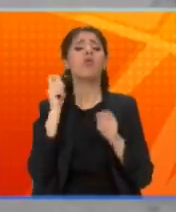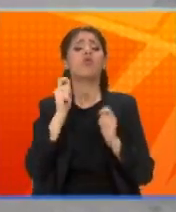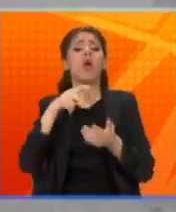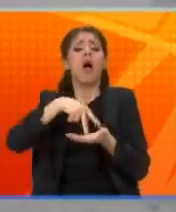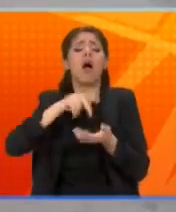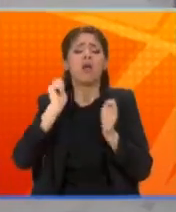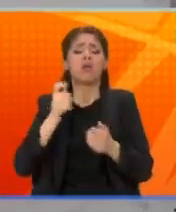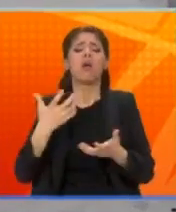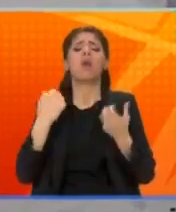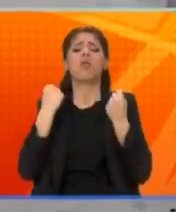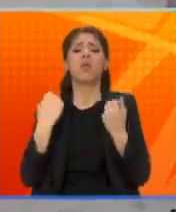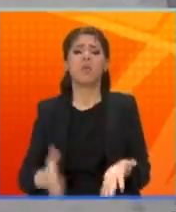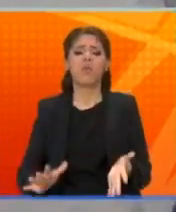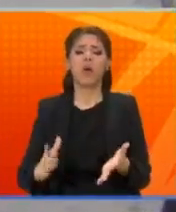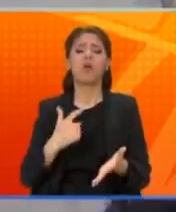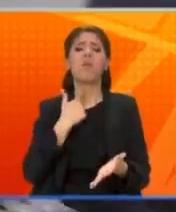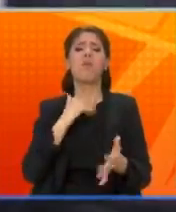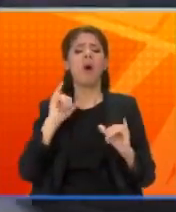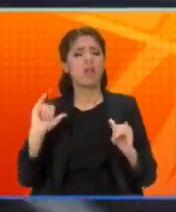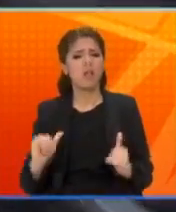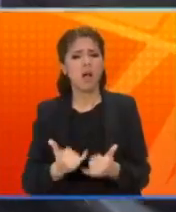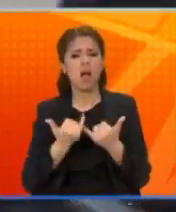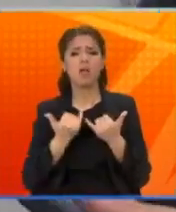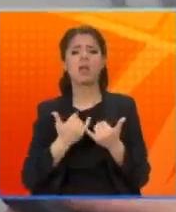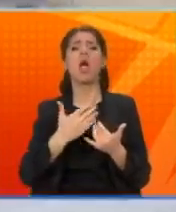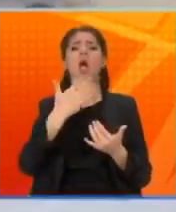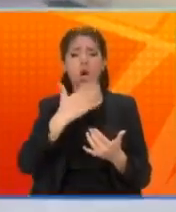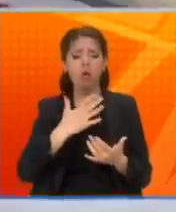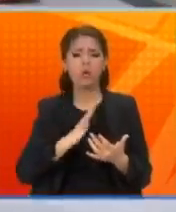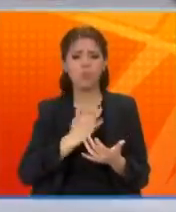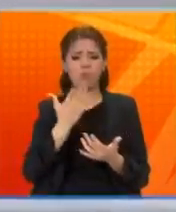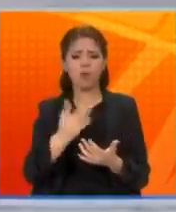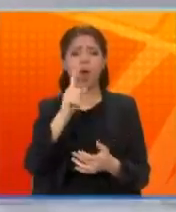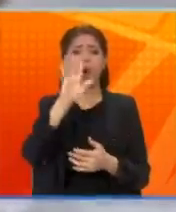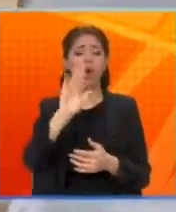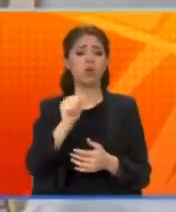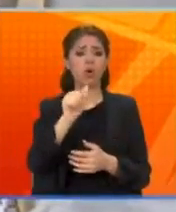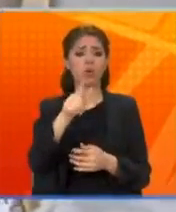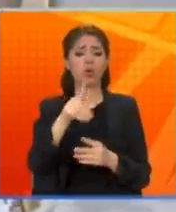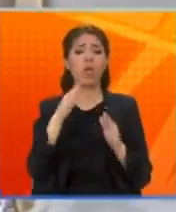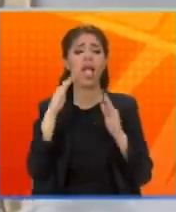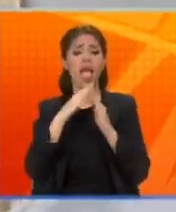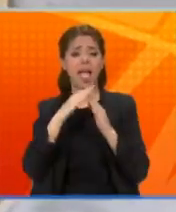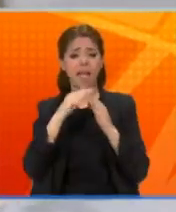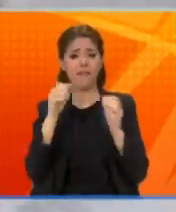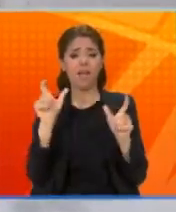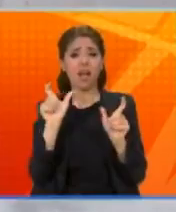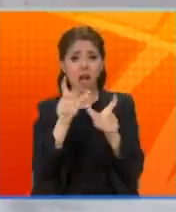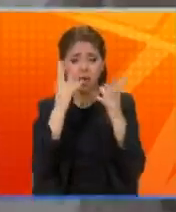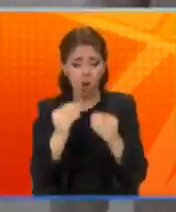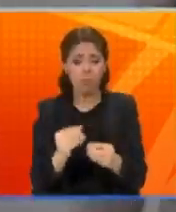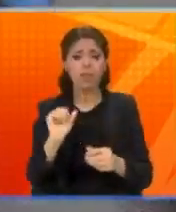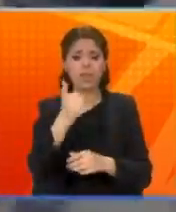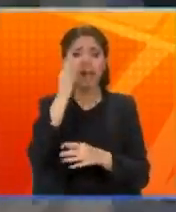Halsizlik. Evet, halsizlik, boğaz ağrısı. Öksürük. Öksürük. 14 günlük ev karantinasında olması gerekenler